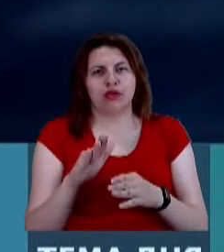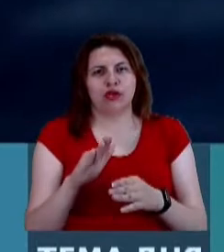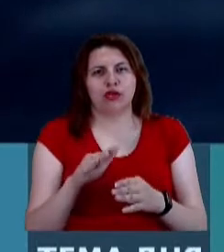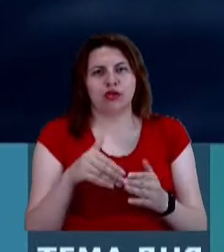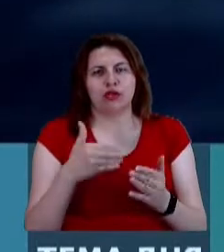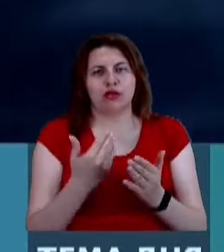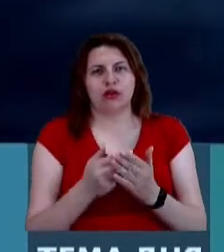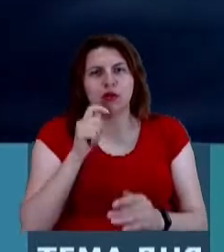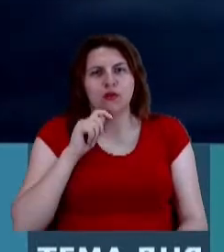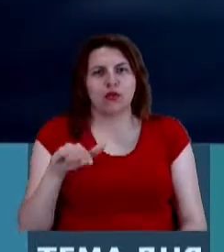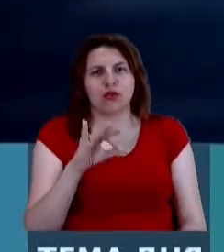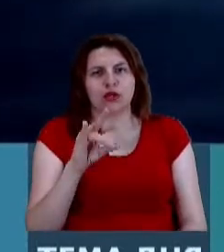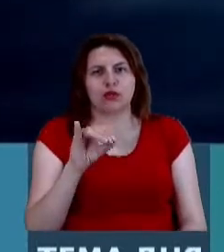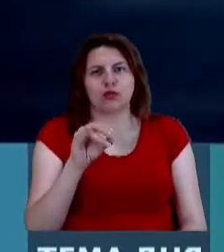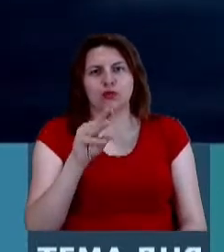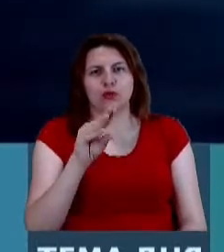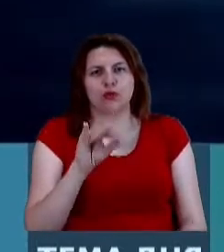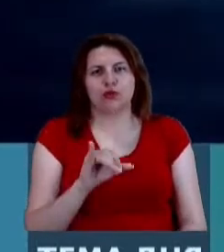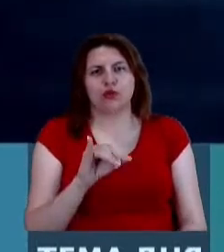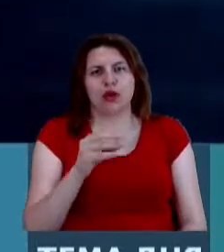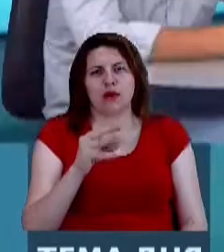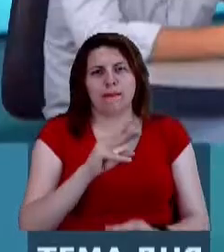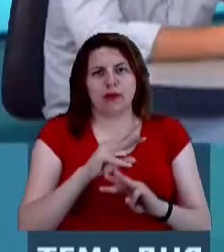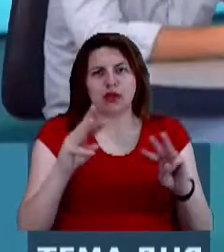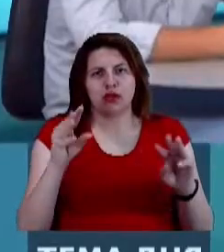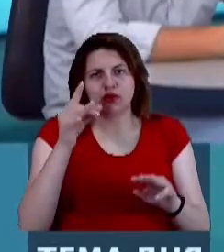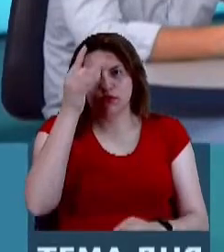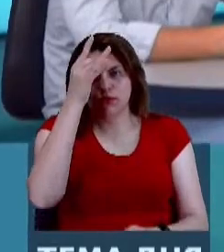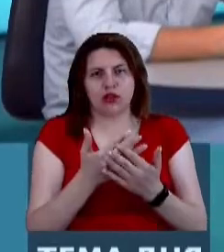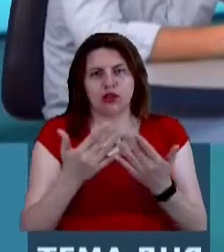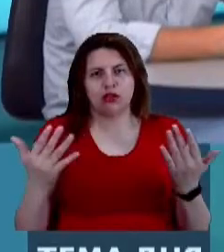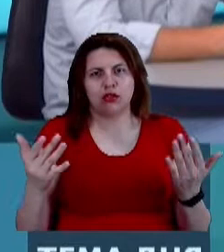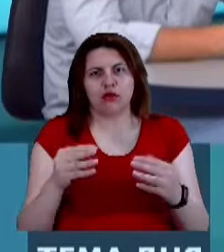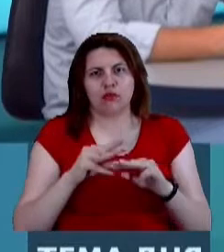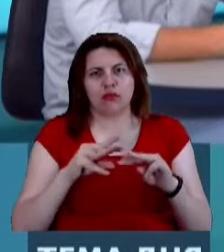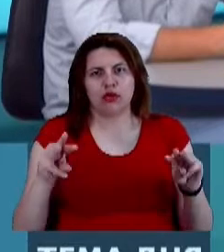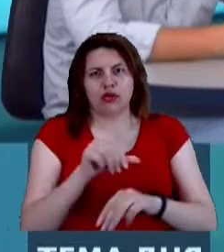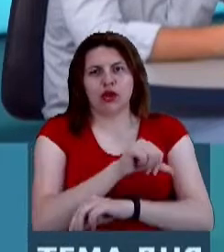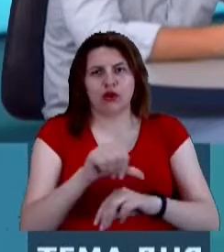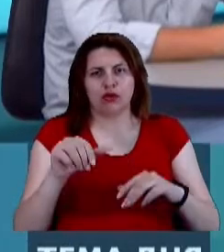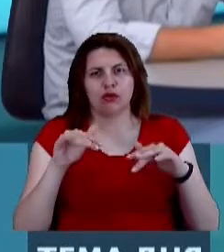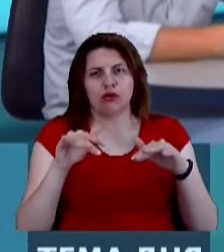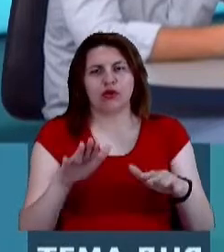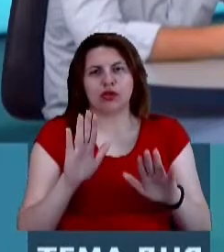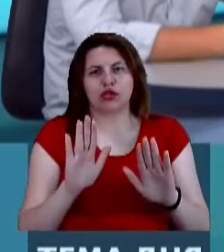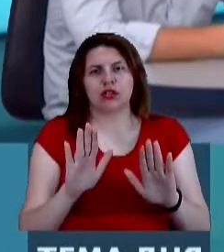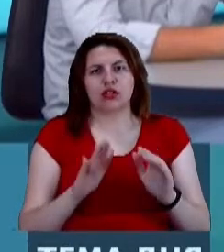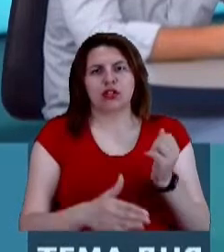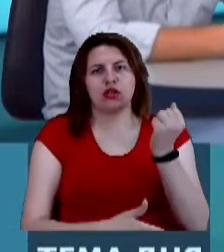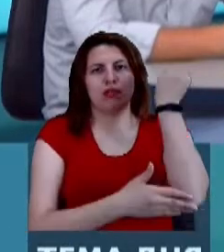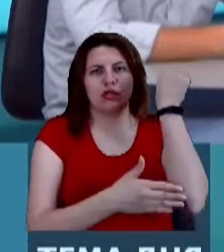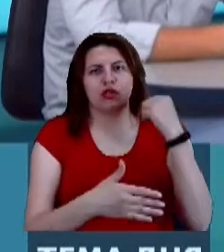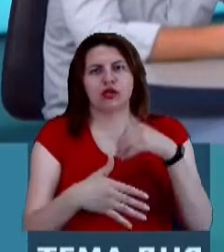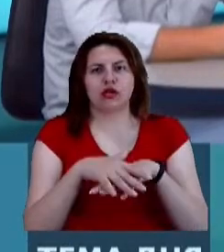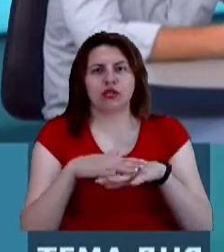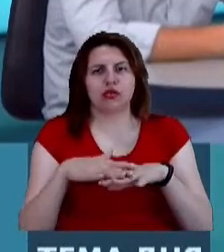Українського інституту, для Міністерства культури, таке інше, для Міністерства закордонних справ. Лише завдяки підтримці громадськості